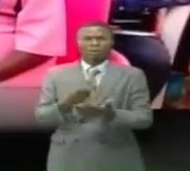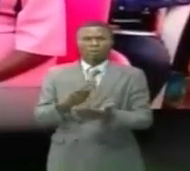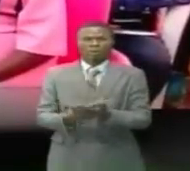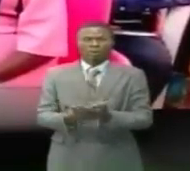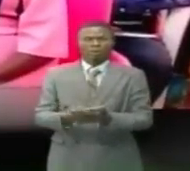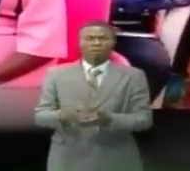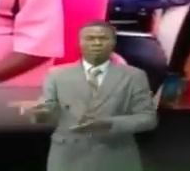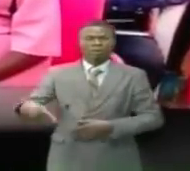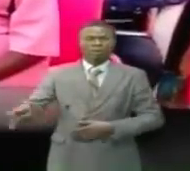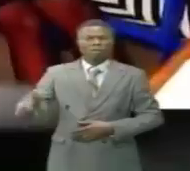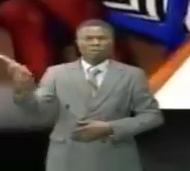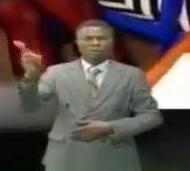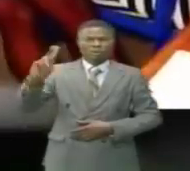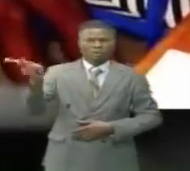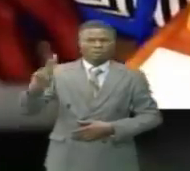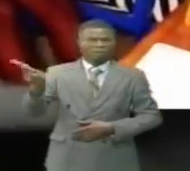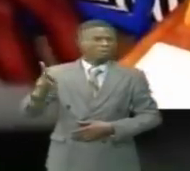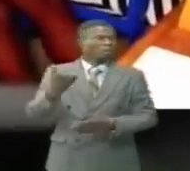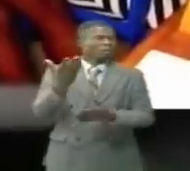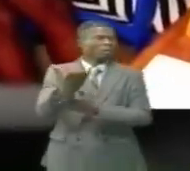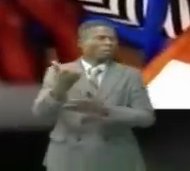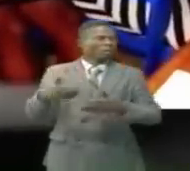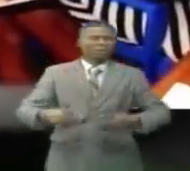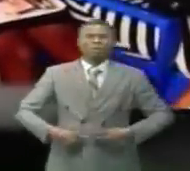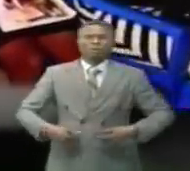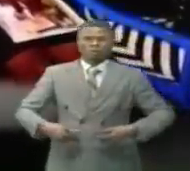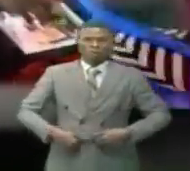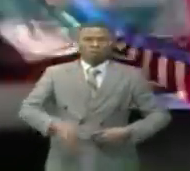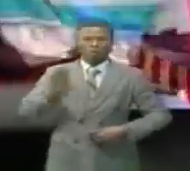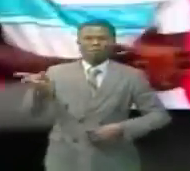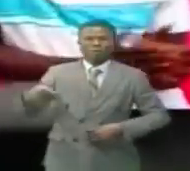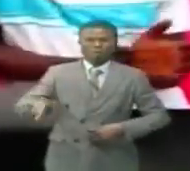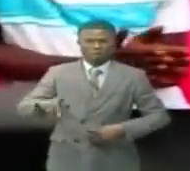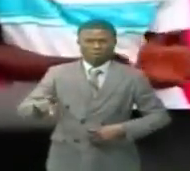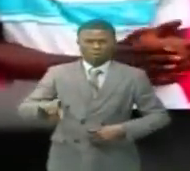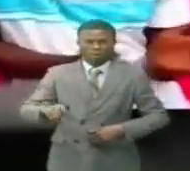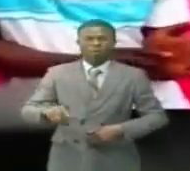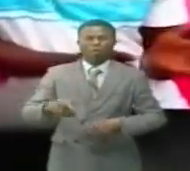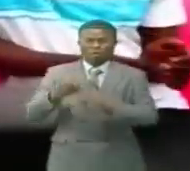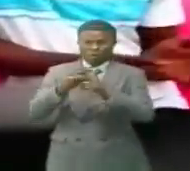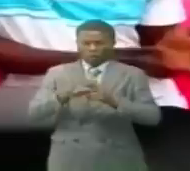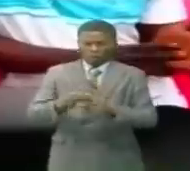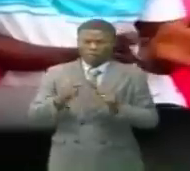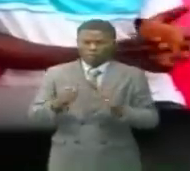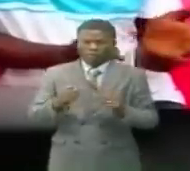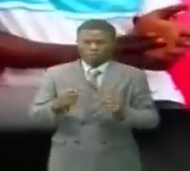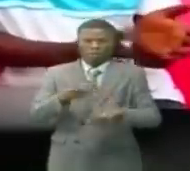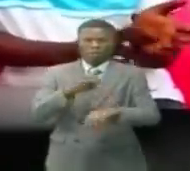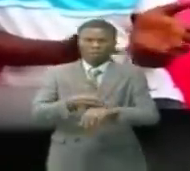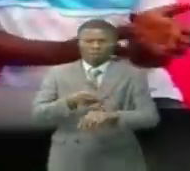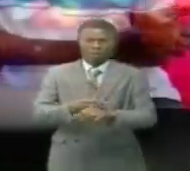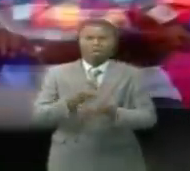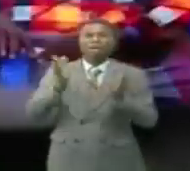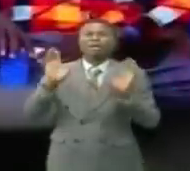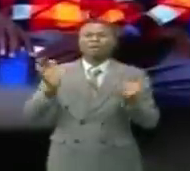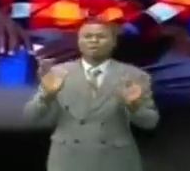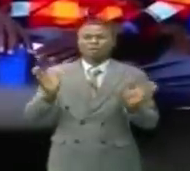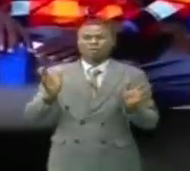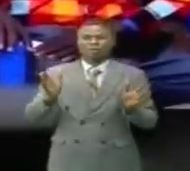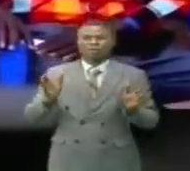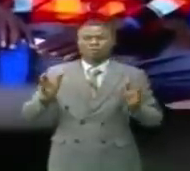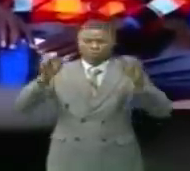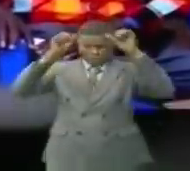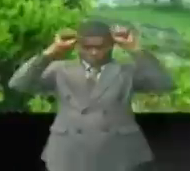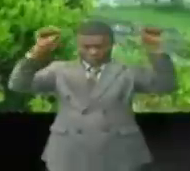la province du Kasaï a invité les jeunes de sa province à plus de vigilance. L'heure est grave. Le chef